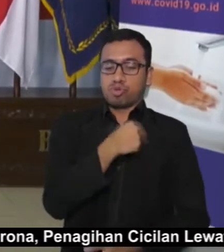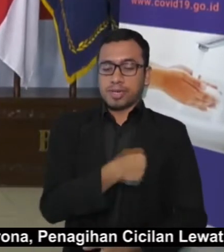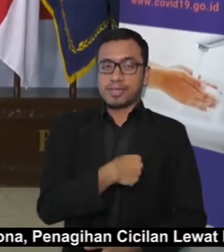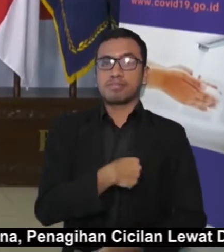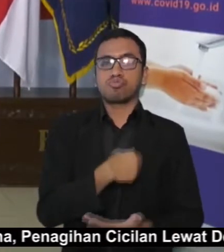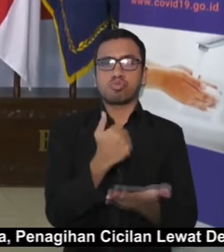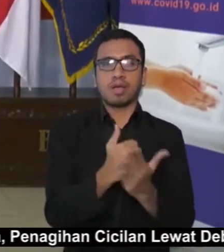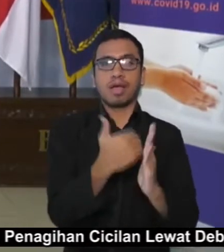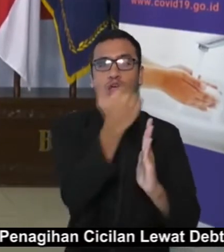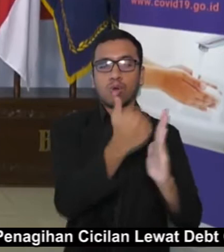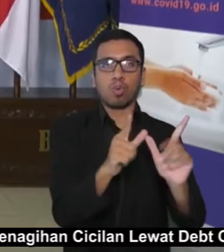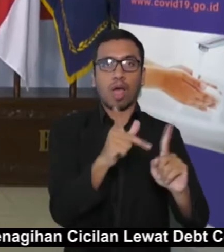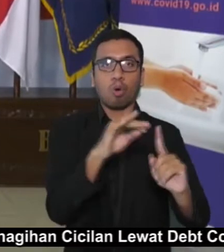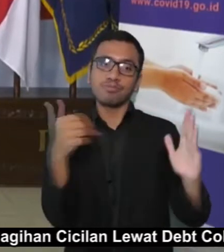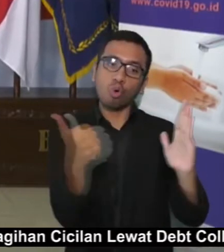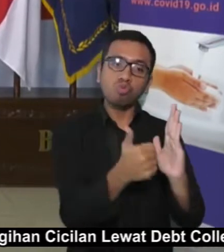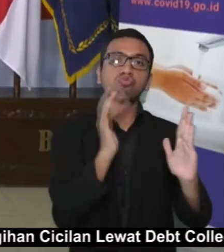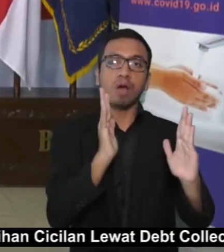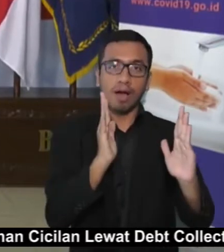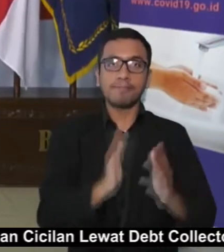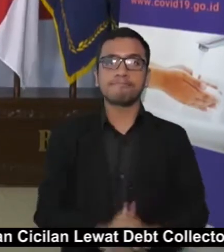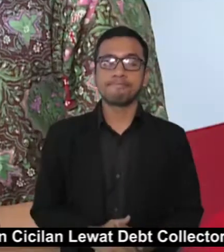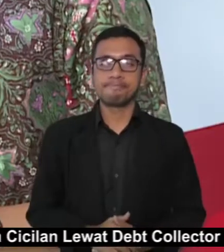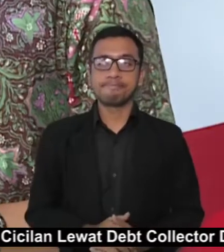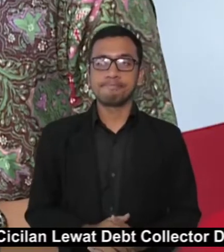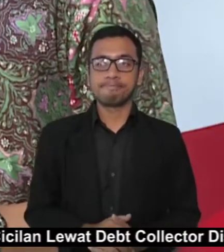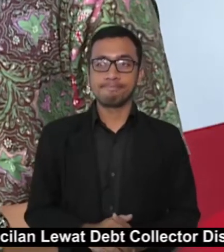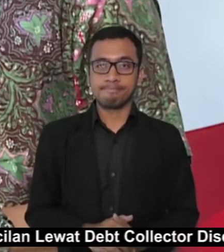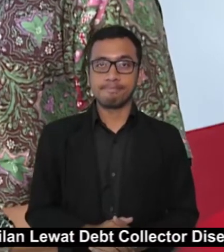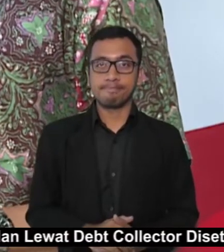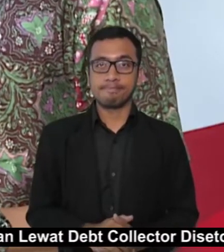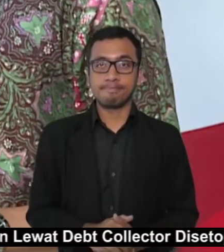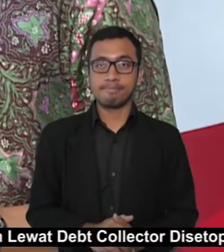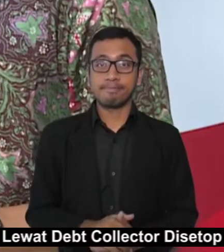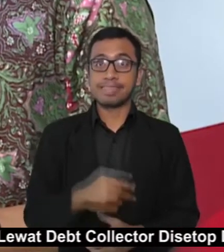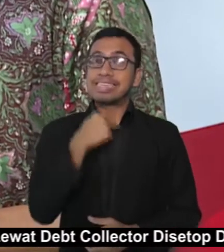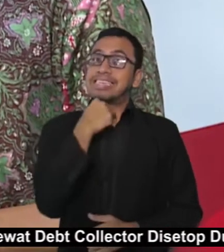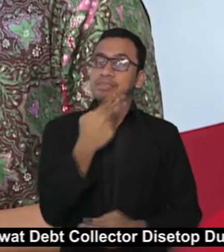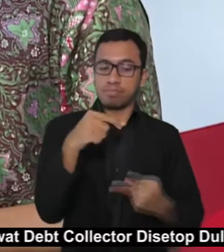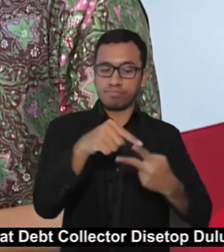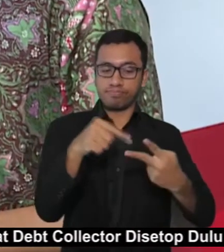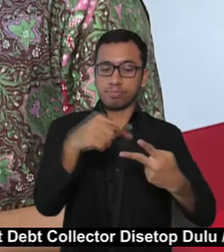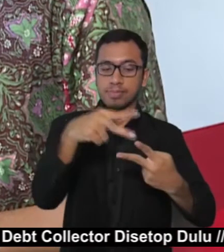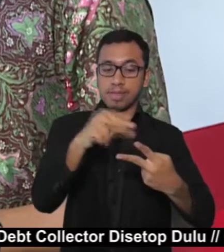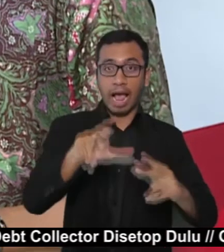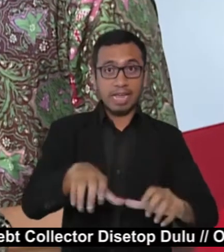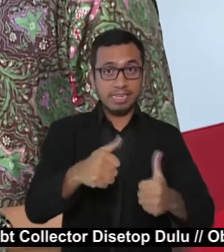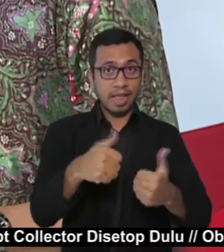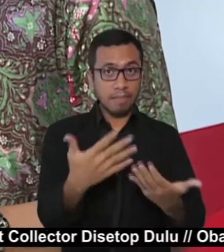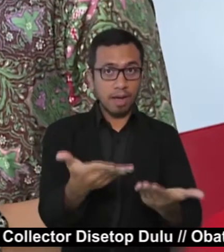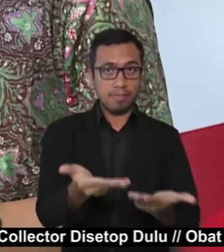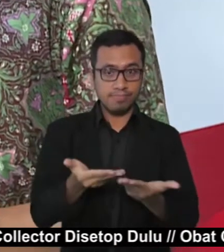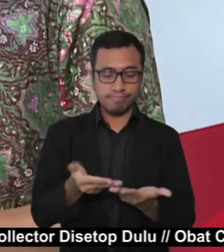jadi tetapkan Hai kemudian setelah nanti ada hasilnya maka akan diberikan informasi